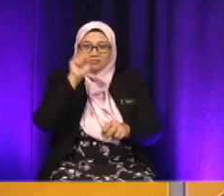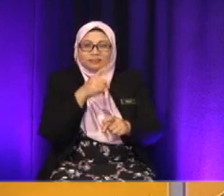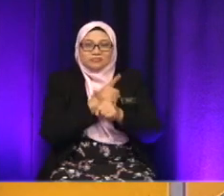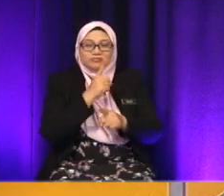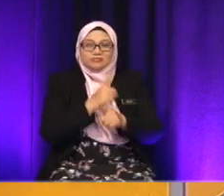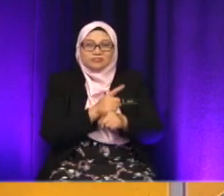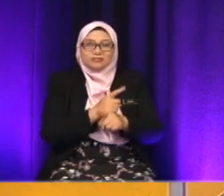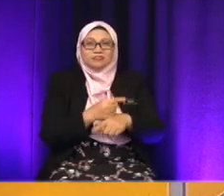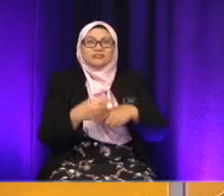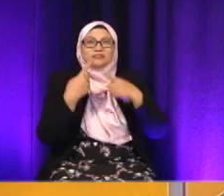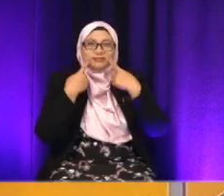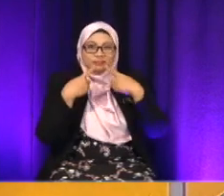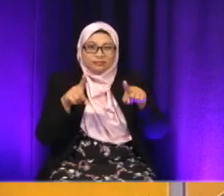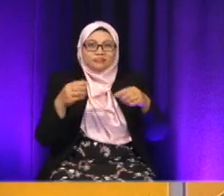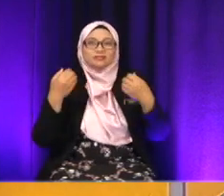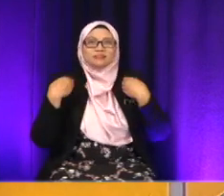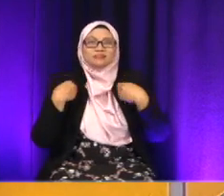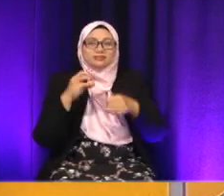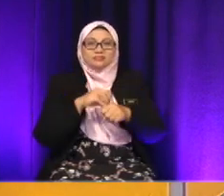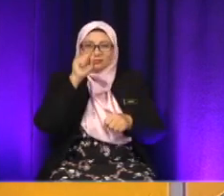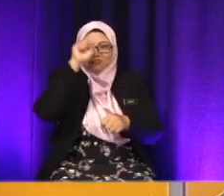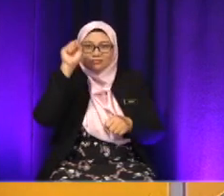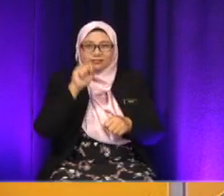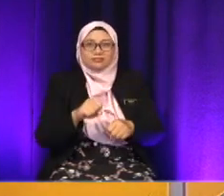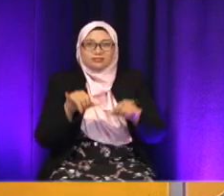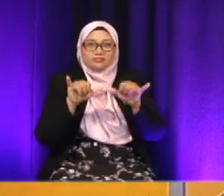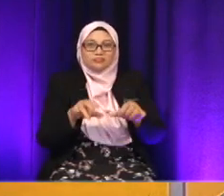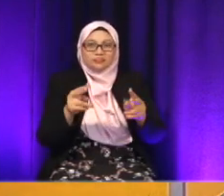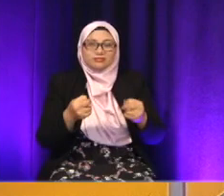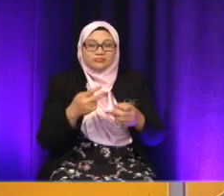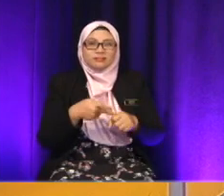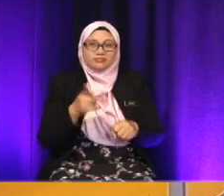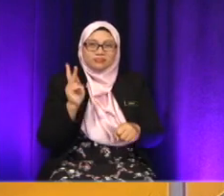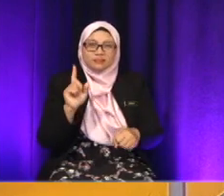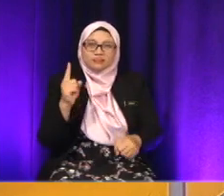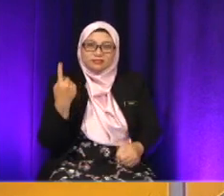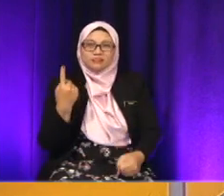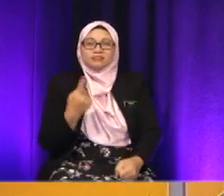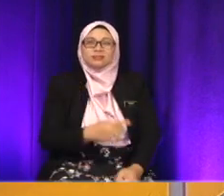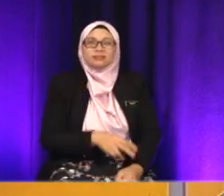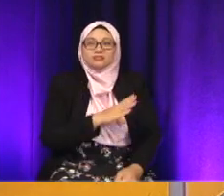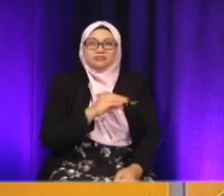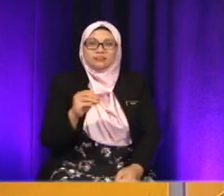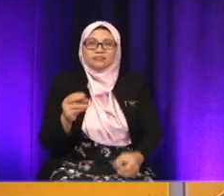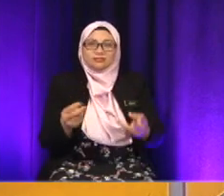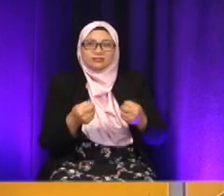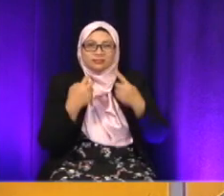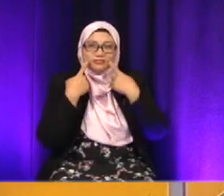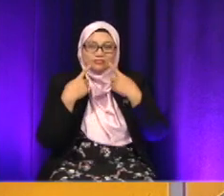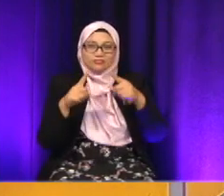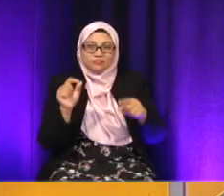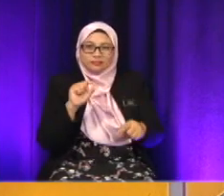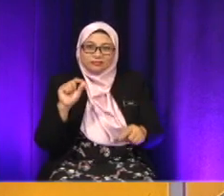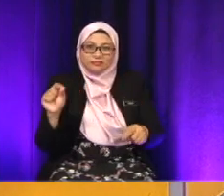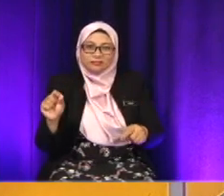online tinggal kita keluarkan saja Oke dan nak jawab soal lain menulis atau cara nah